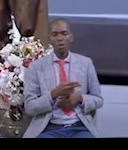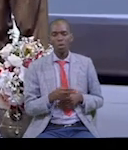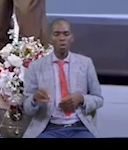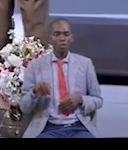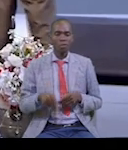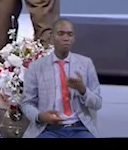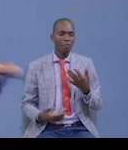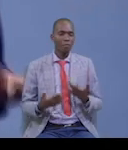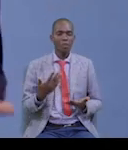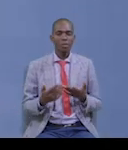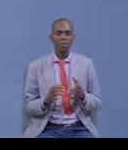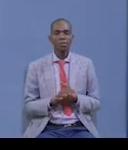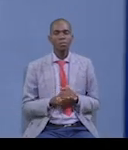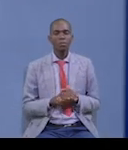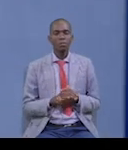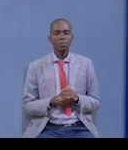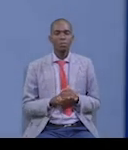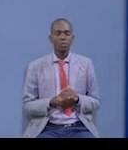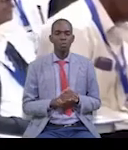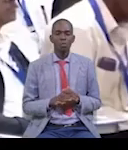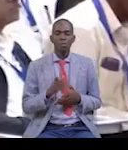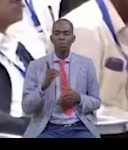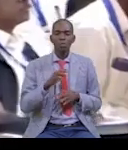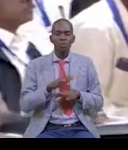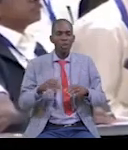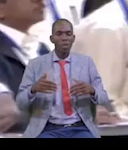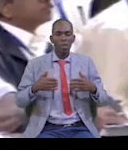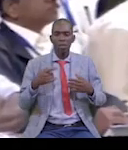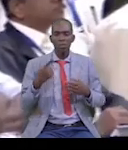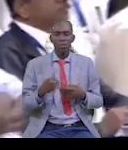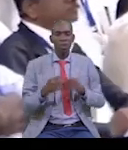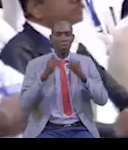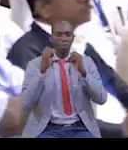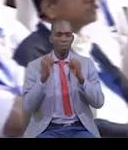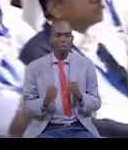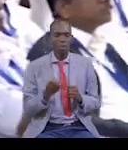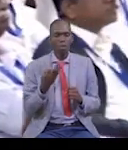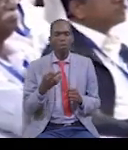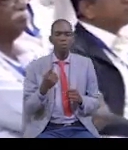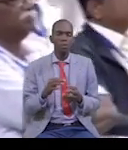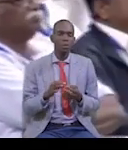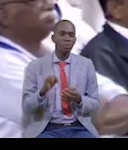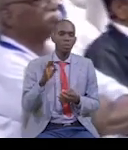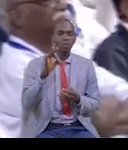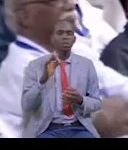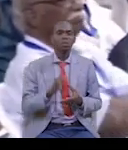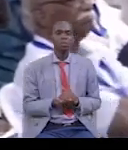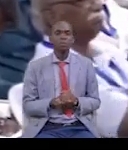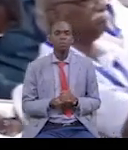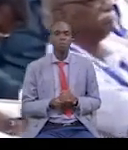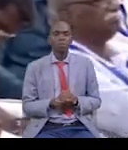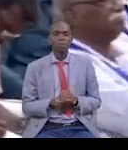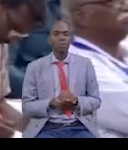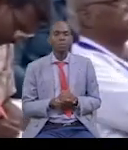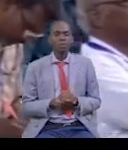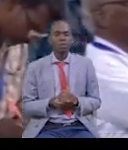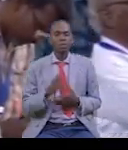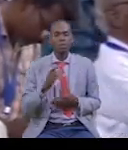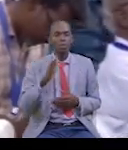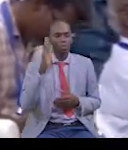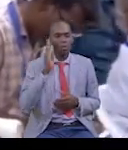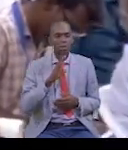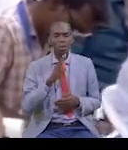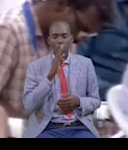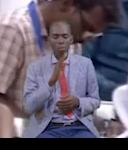గమనిస్తున్నారు. But you don't have the power of the spirit. కానీ ఆత్మశక్తి మీలో లేకపోతే, you'll be running around the